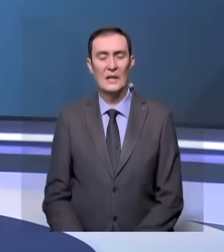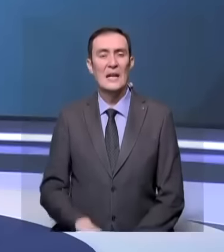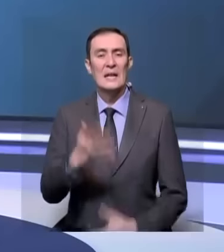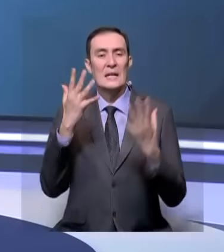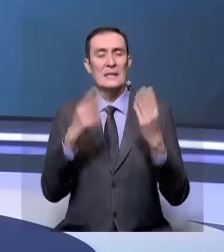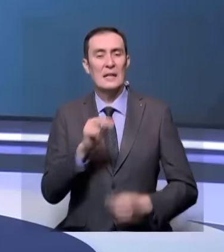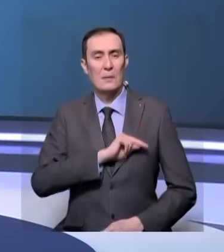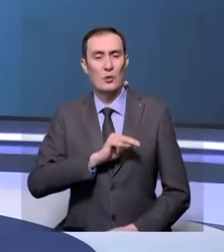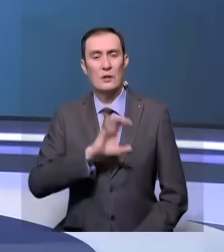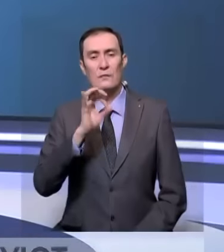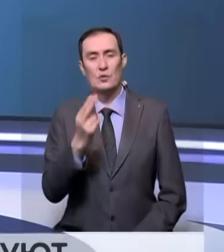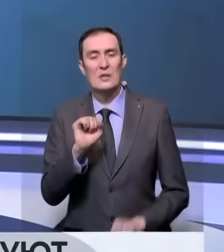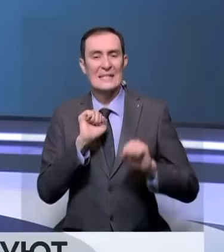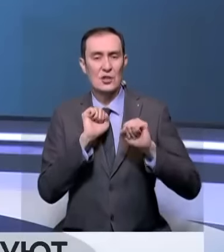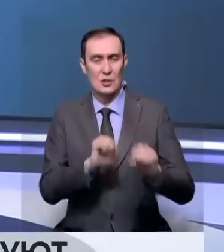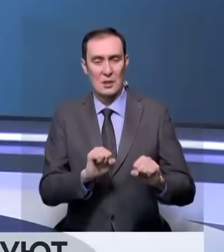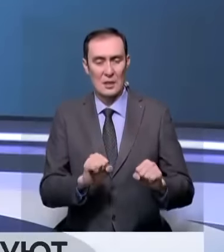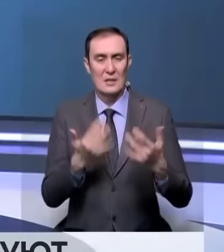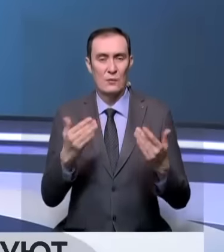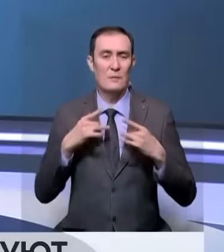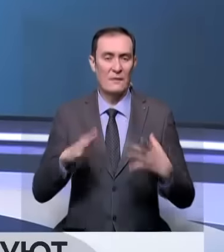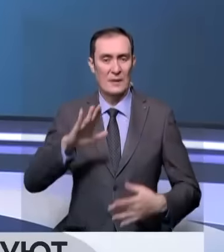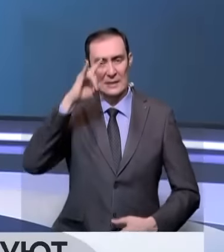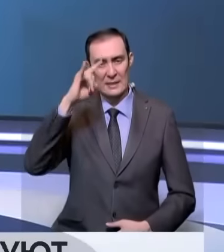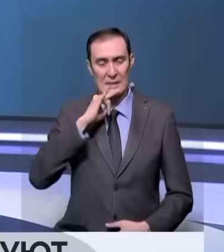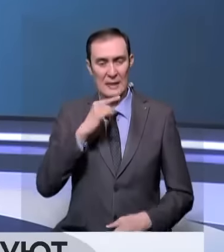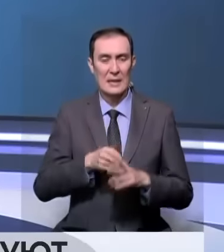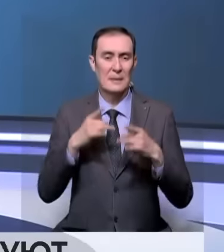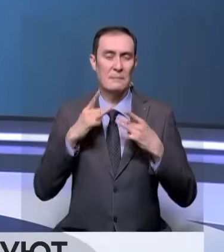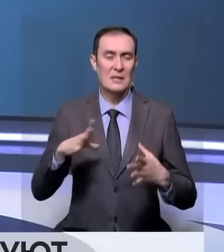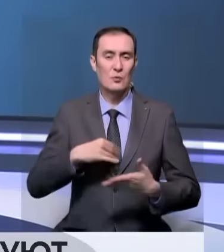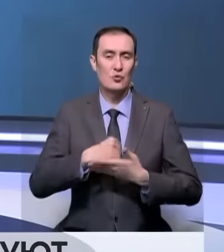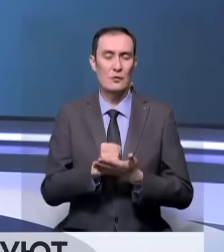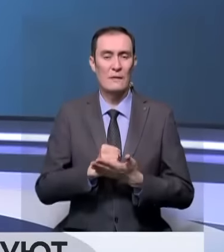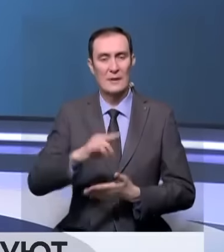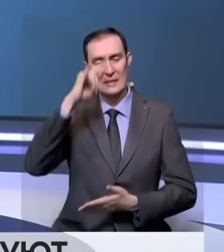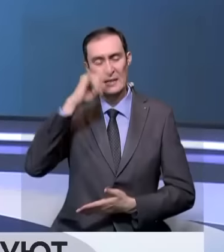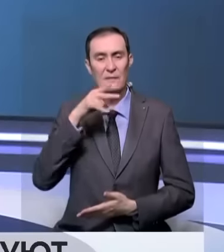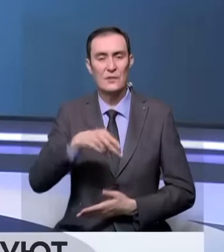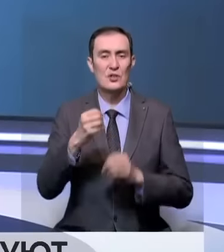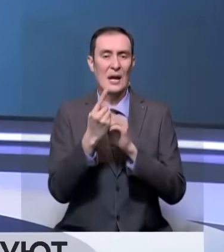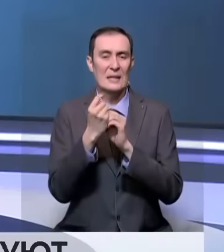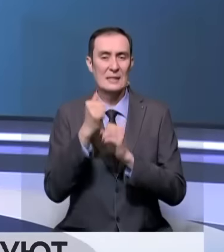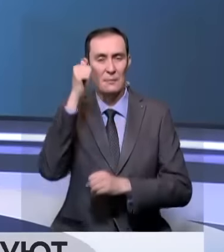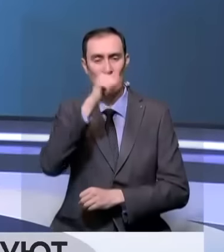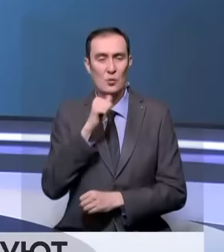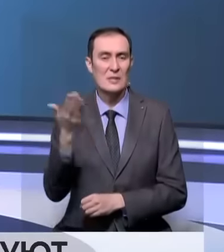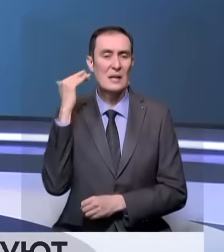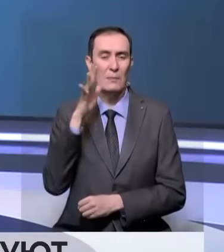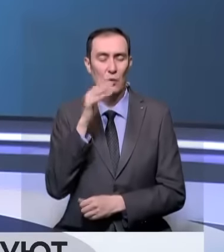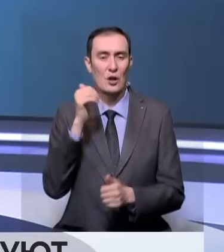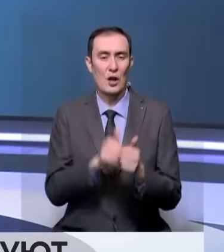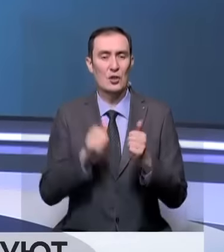День работников социальной защиты отмечают сегодня в Казахстане. Этот праздник был учрежден в стране в 2011 году, и с тех